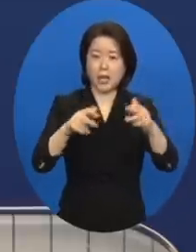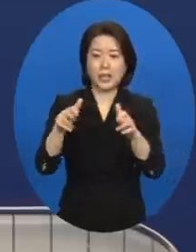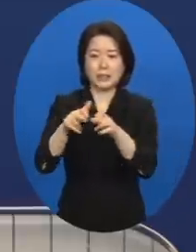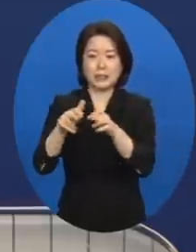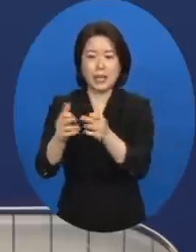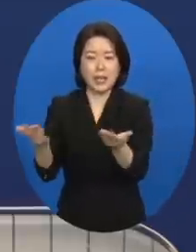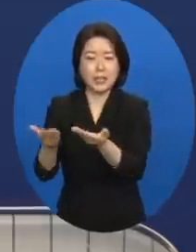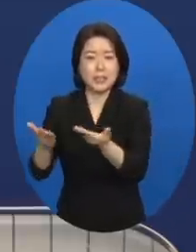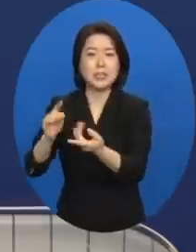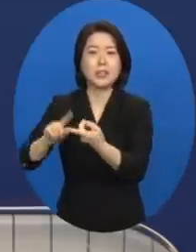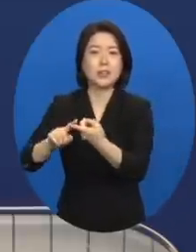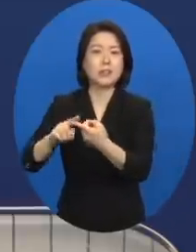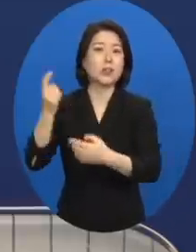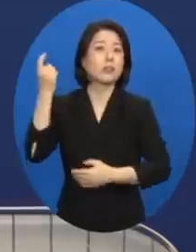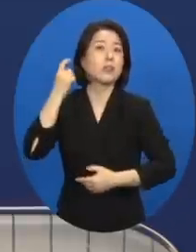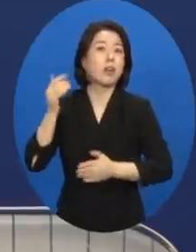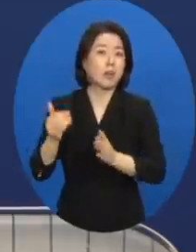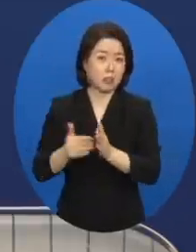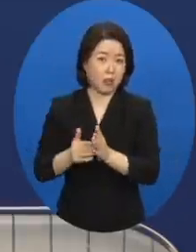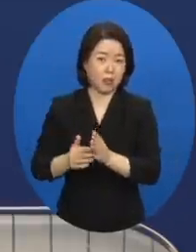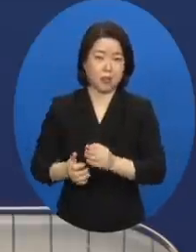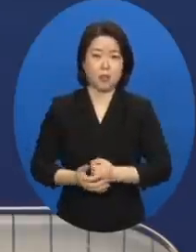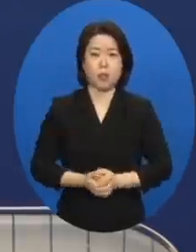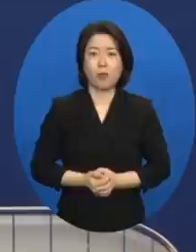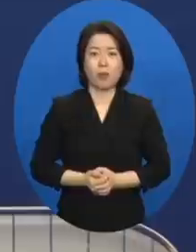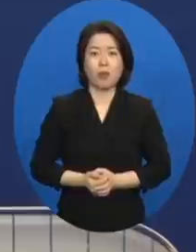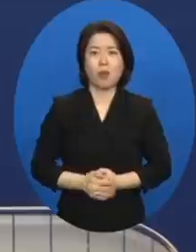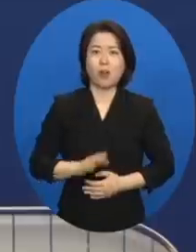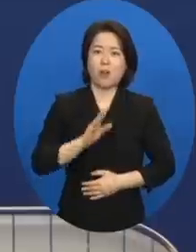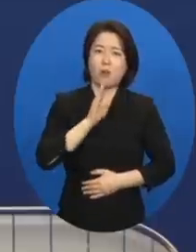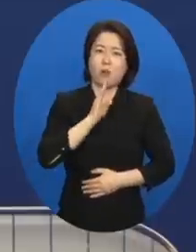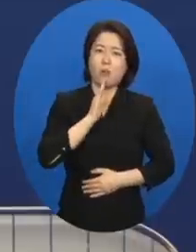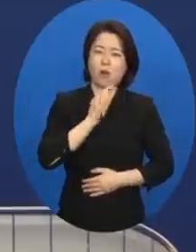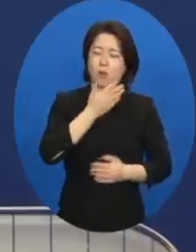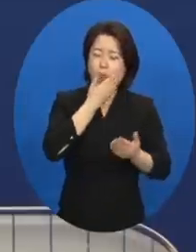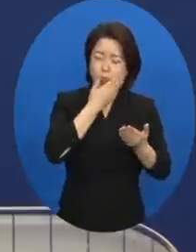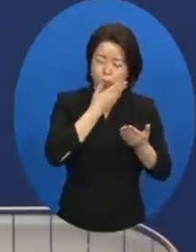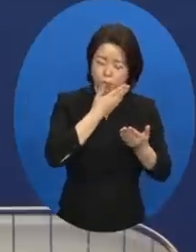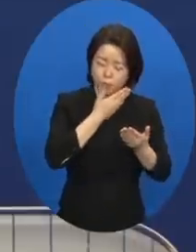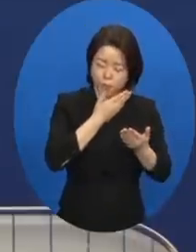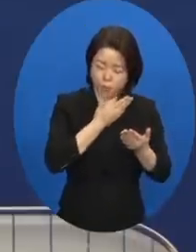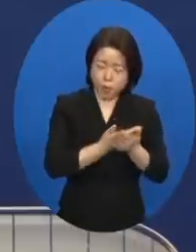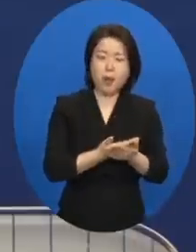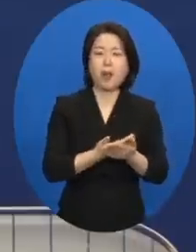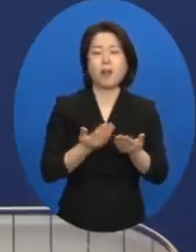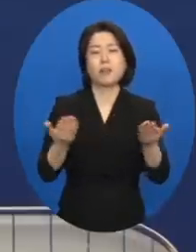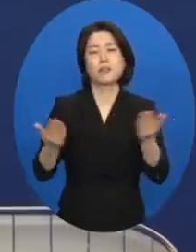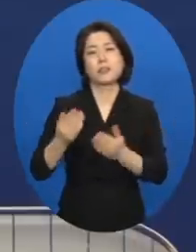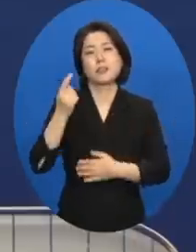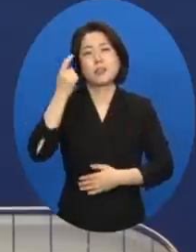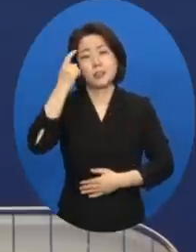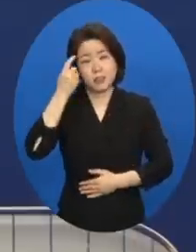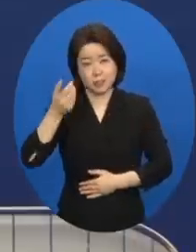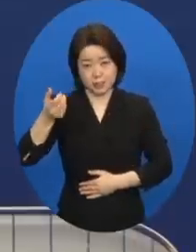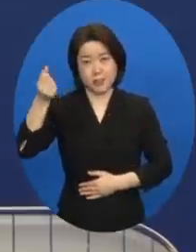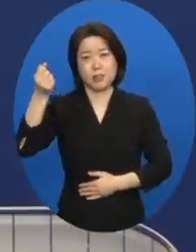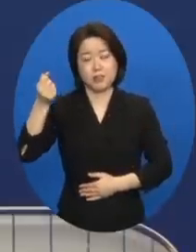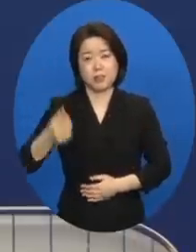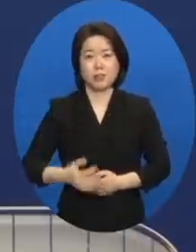됐어요. 참 귀한 사역이다라고 생각을 합니다.